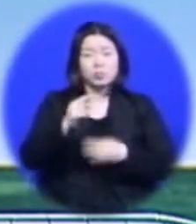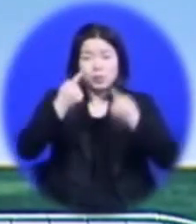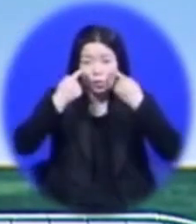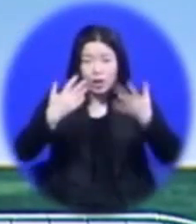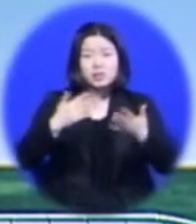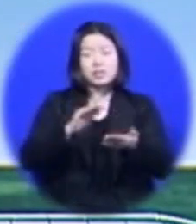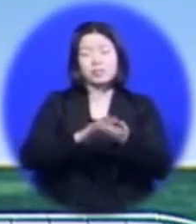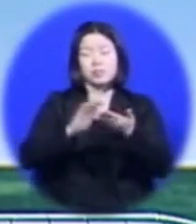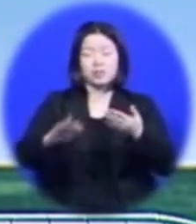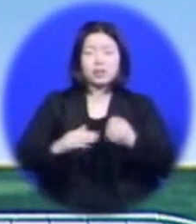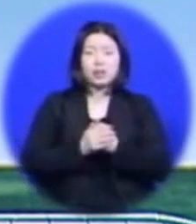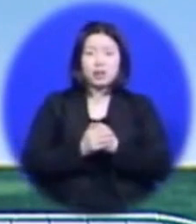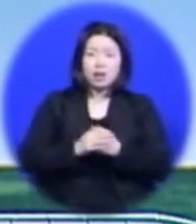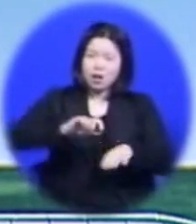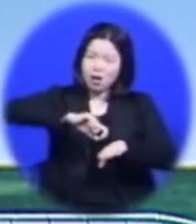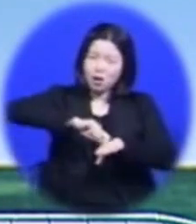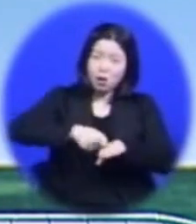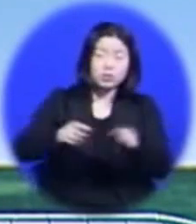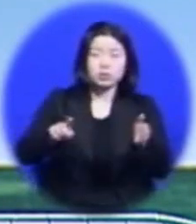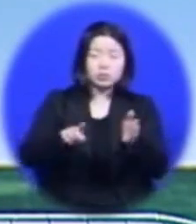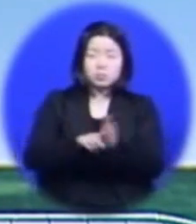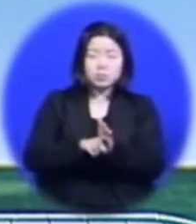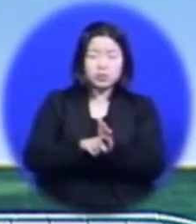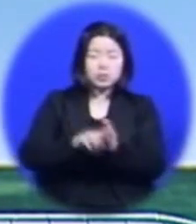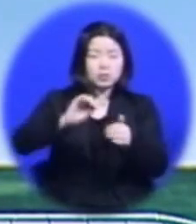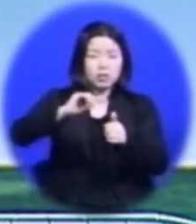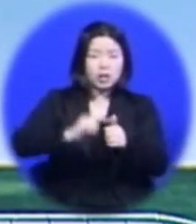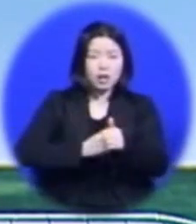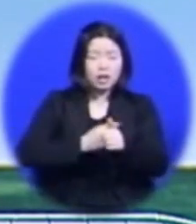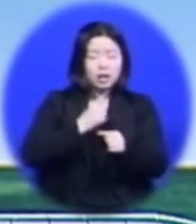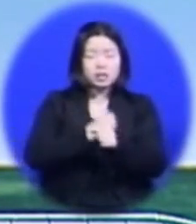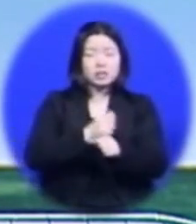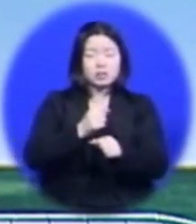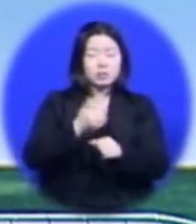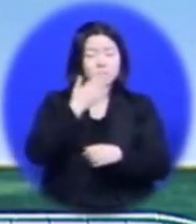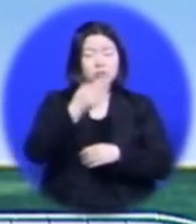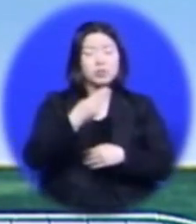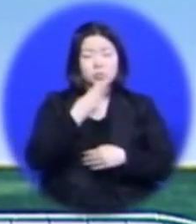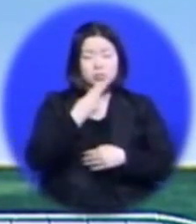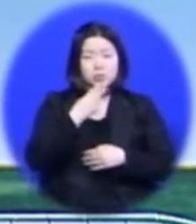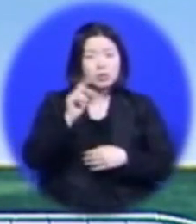확실해요. 억지로 믿으려고 할 수도 없어요. 너무 확실하니까.